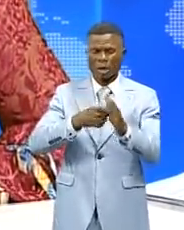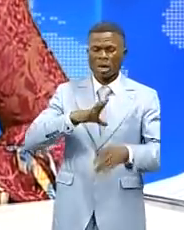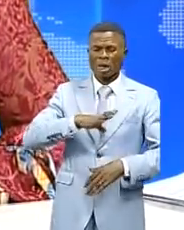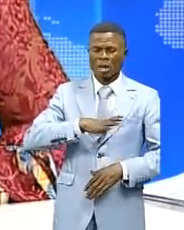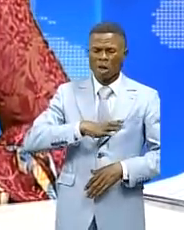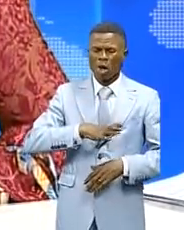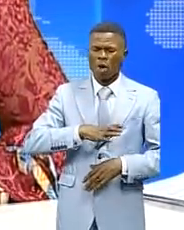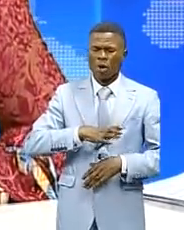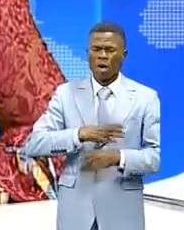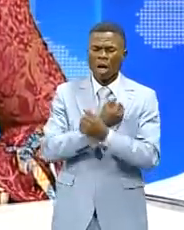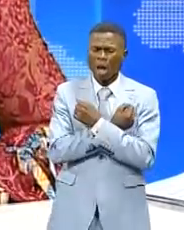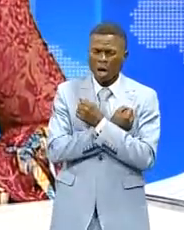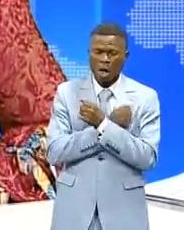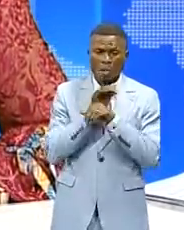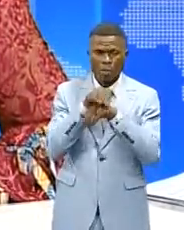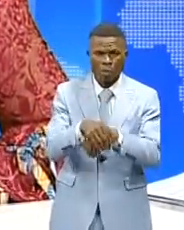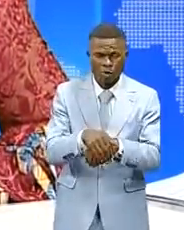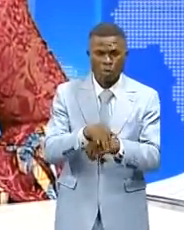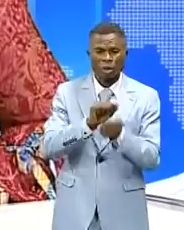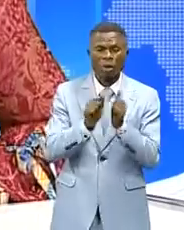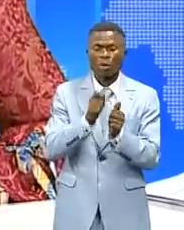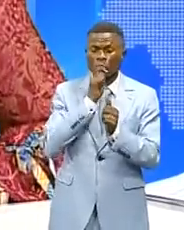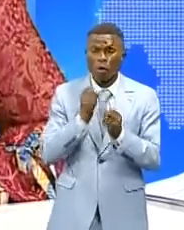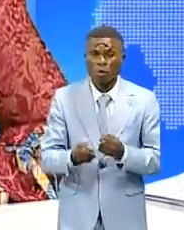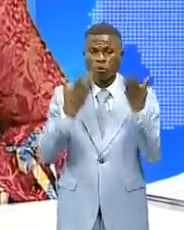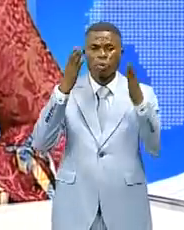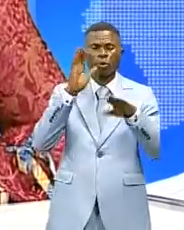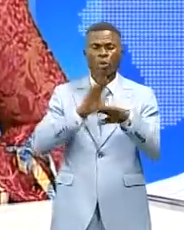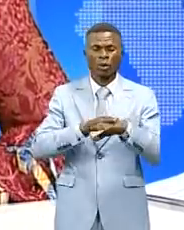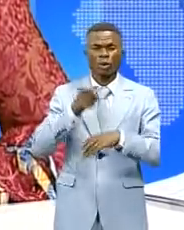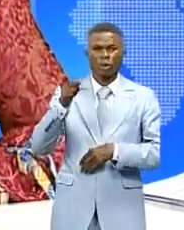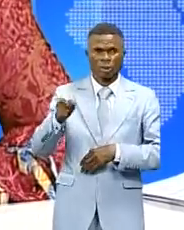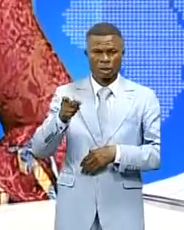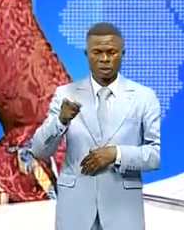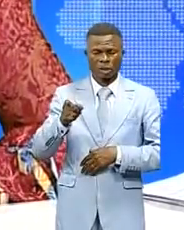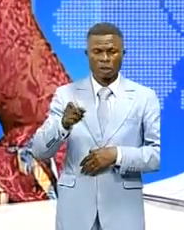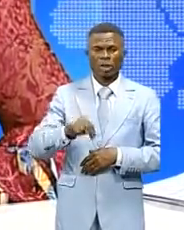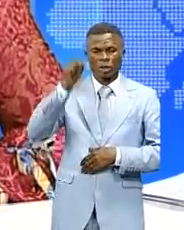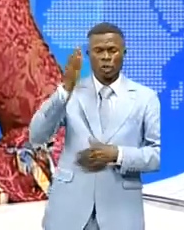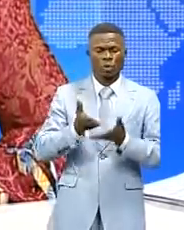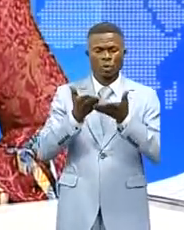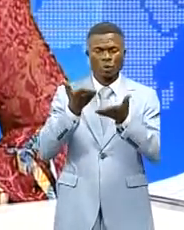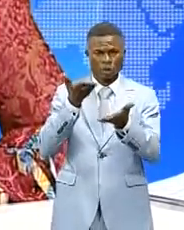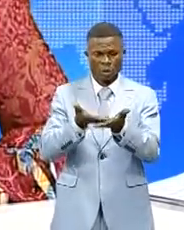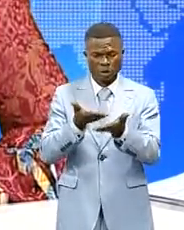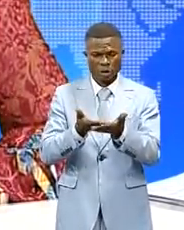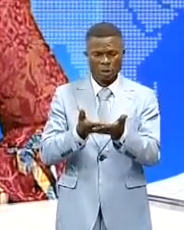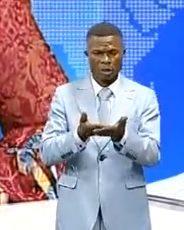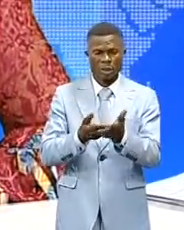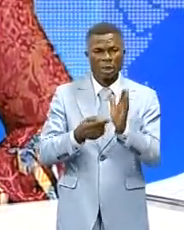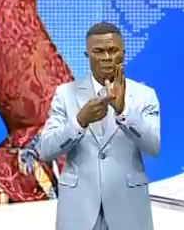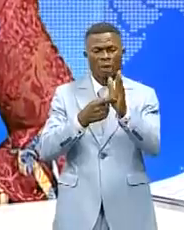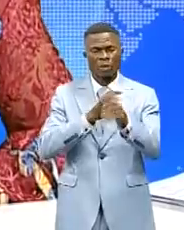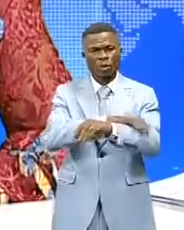et sympathie suite à la catastrophe causée par l'éruption du volcan nyiragongo elle présente ses condoléances